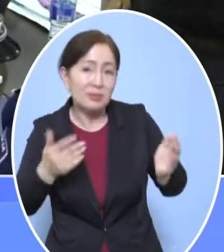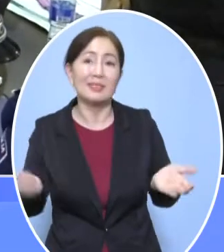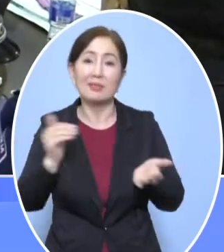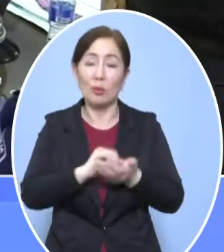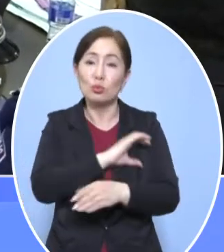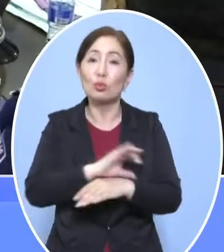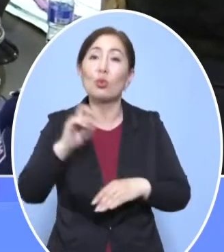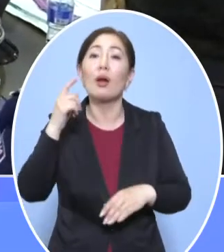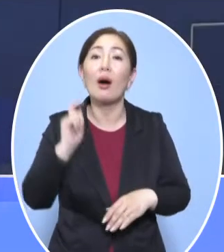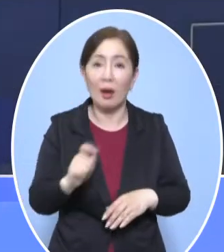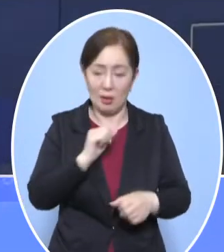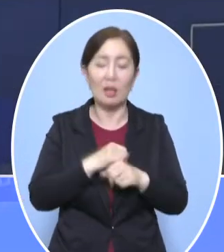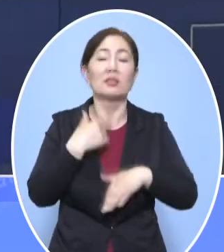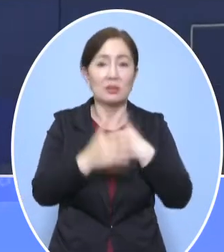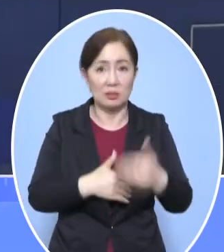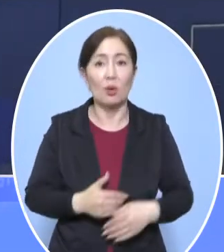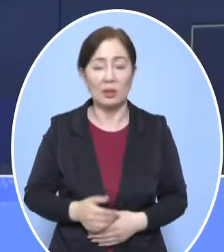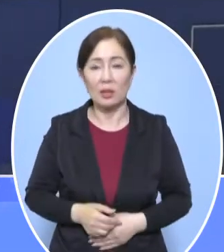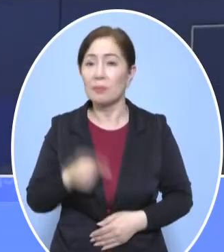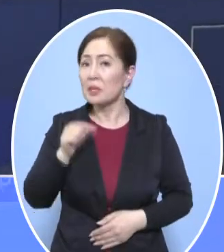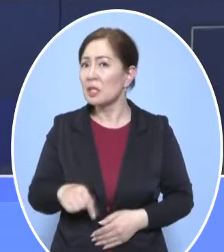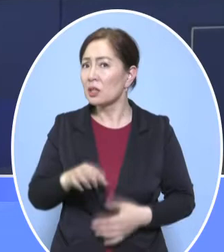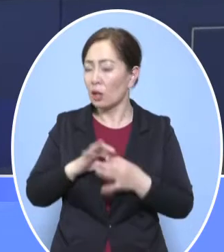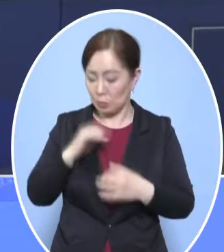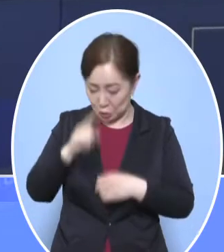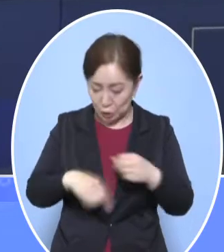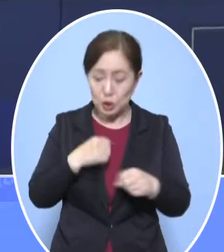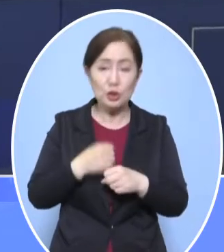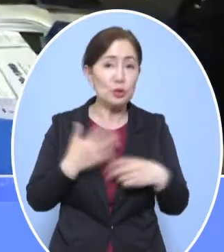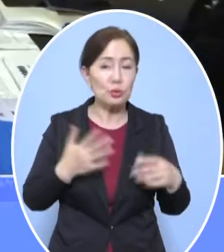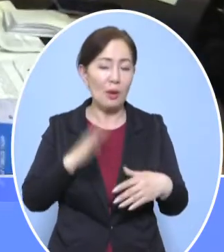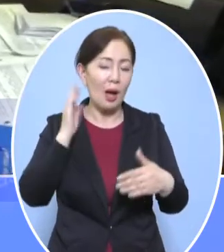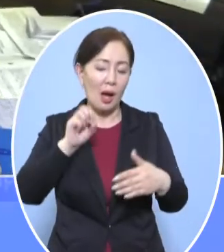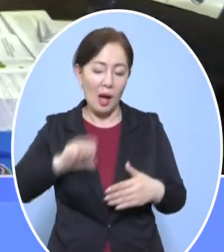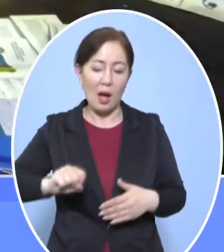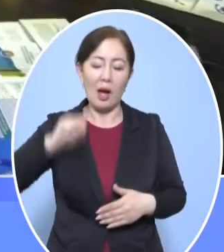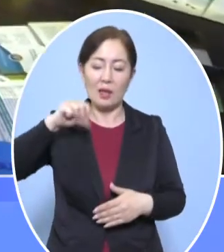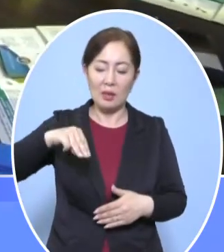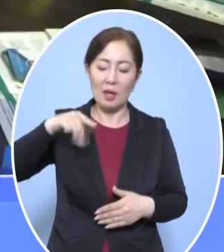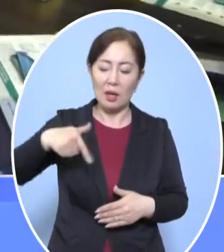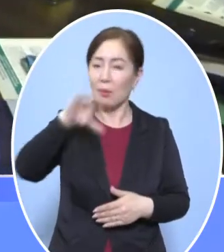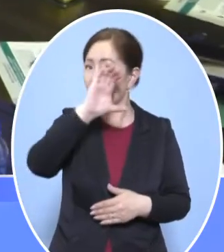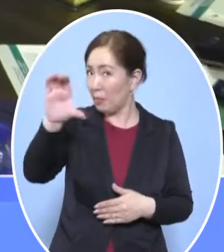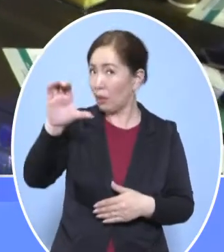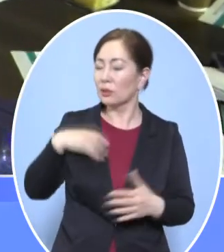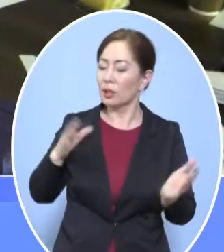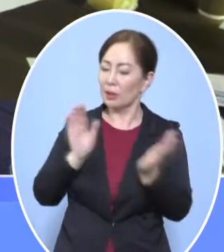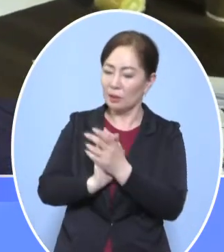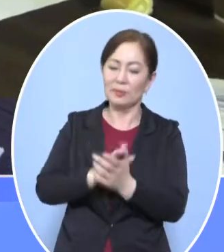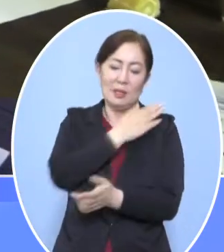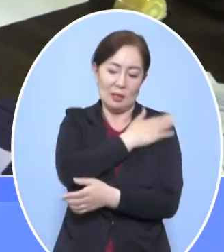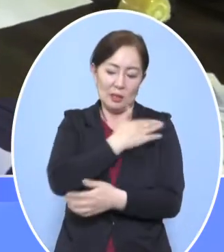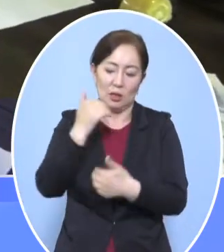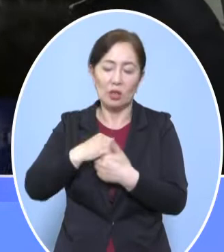одоо давтан сурах юм одоо үйл ажиллагаа бол явуулд. За бид нар бол энэ жил бол одоо авлигатай тэмцэх газартай хамтлан